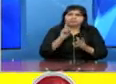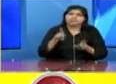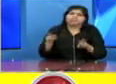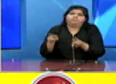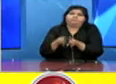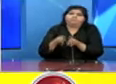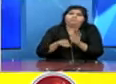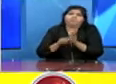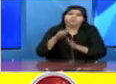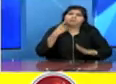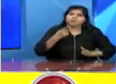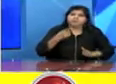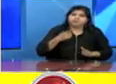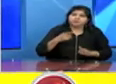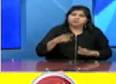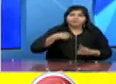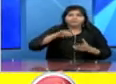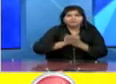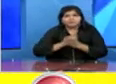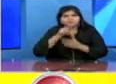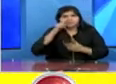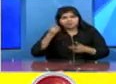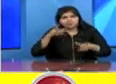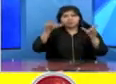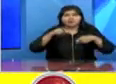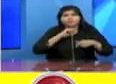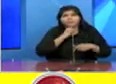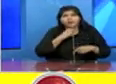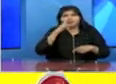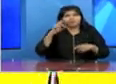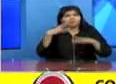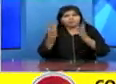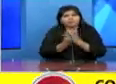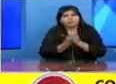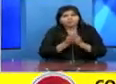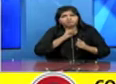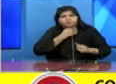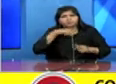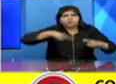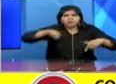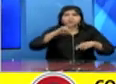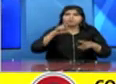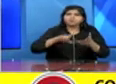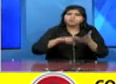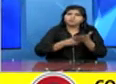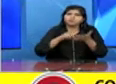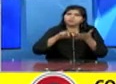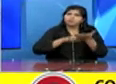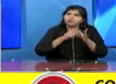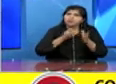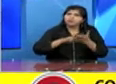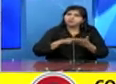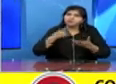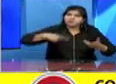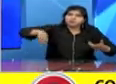है। भाइयों, बहनों, माताओं, बुजुर्गों, कोरोना वायरस ने दुनिया को कैद